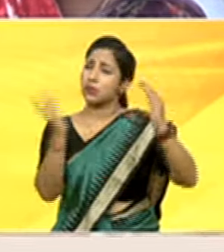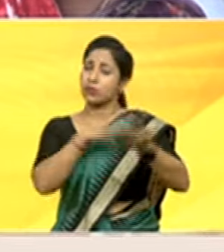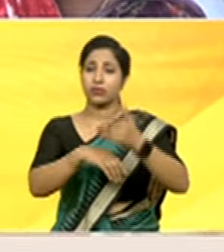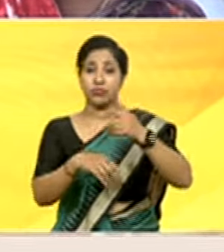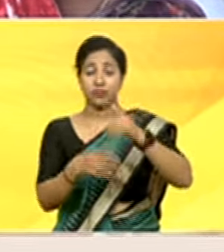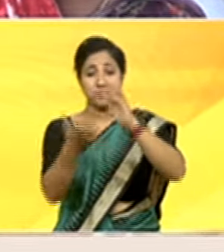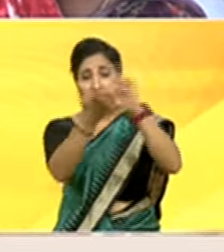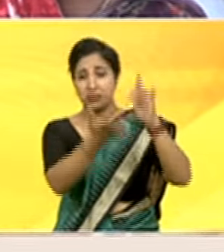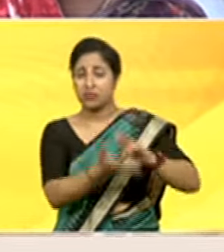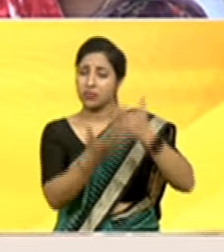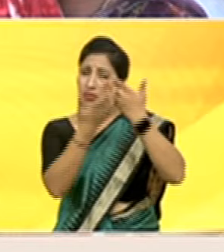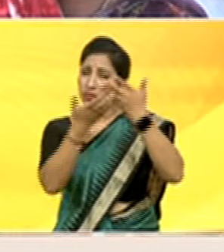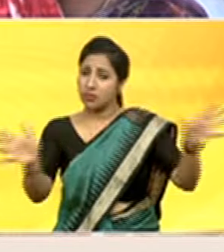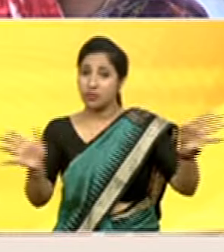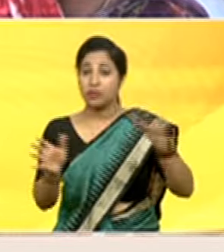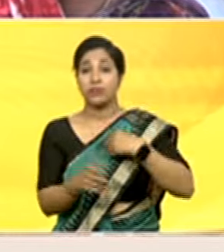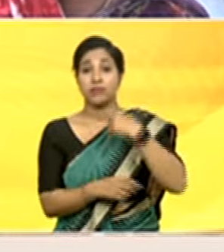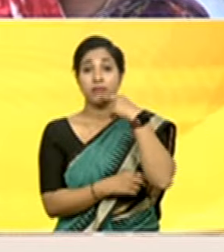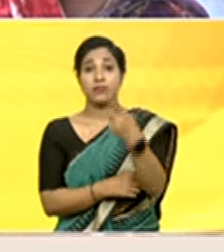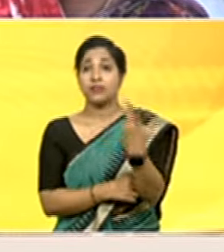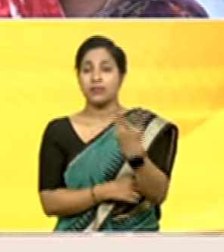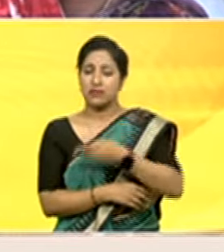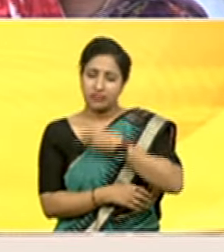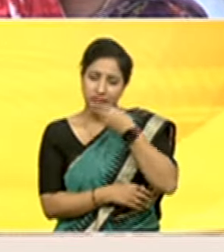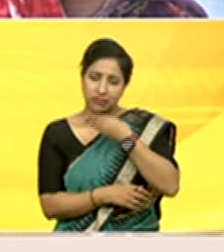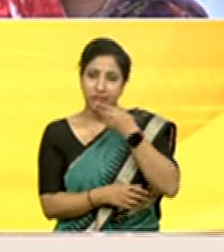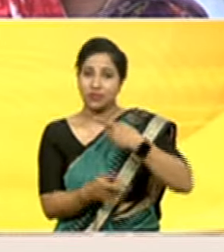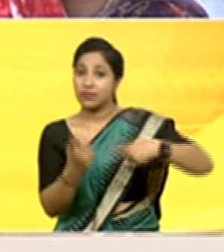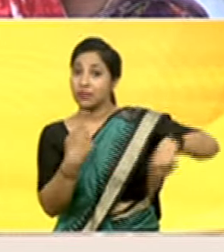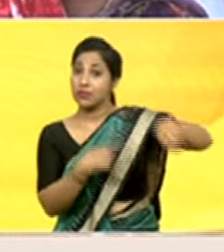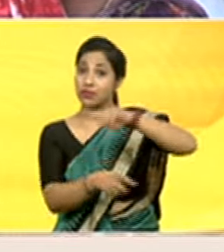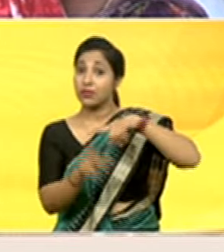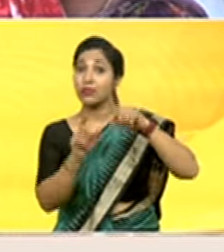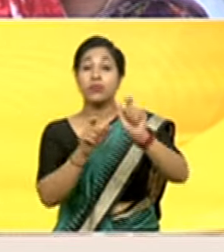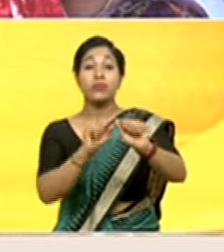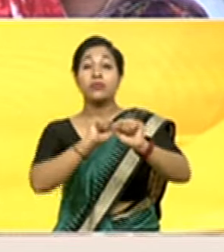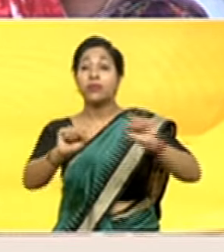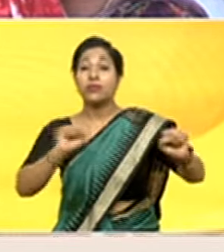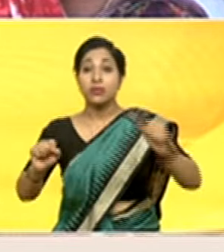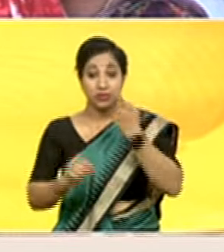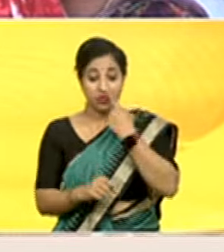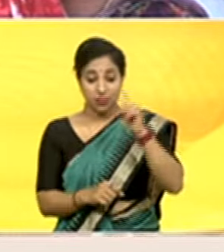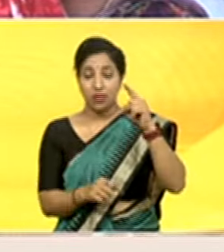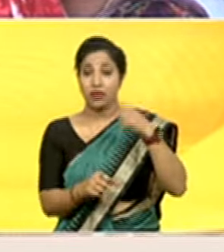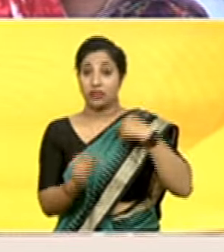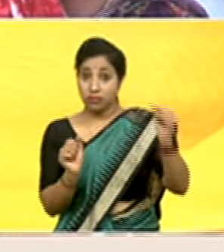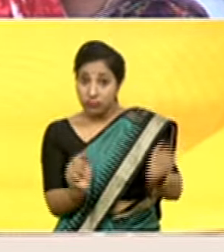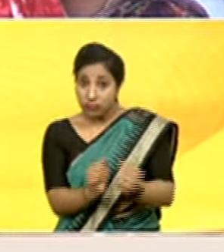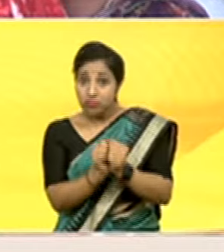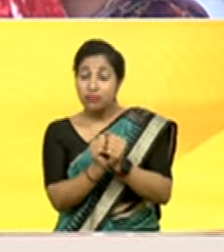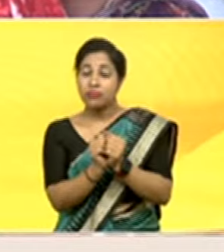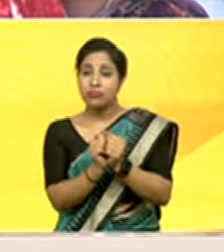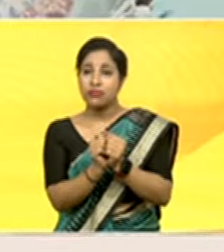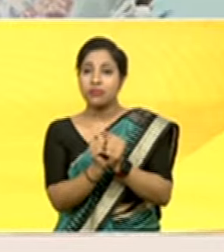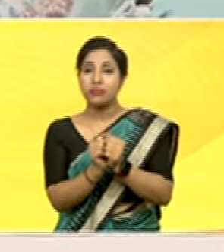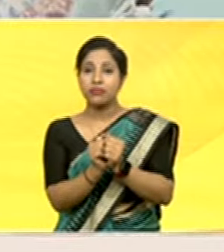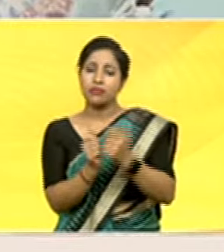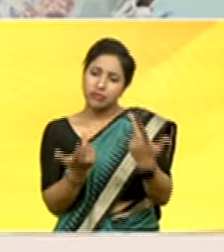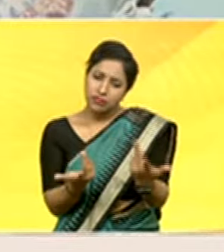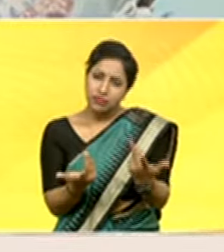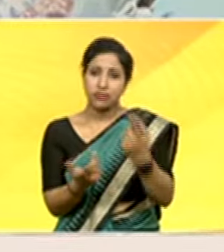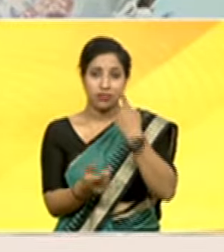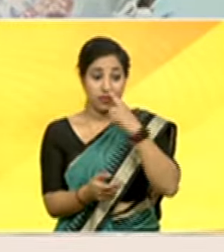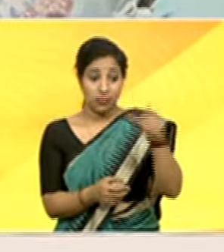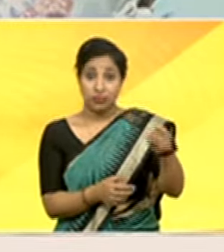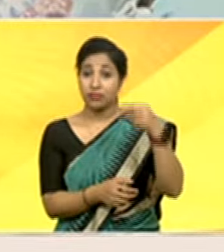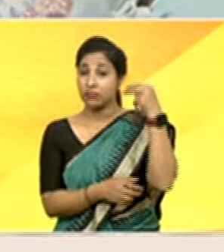देशों के लोगों से ये अपील की है कि अपनी मा के साथ मिलकर या उनके